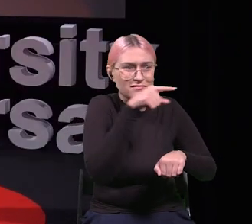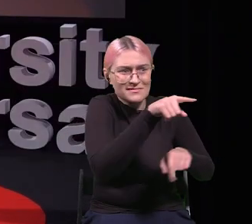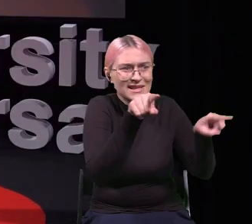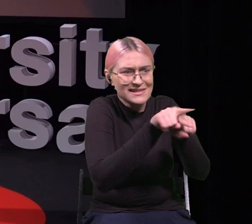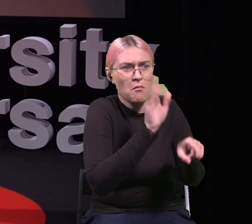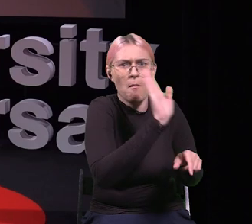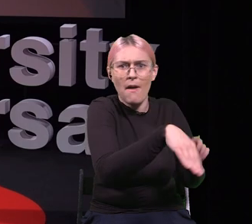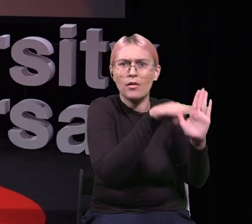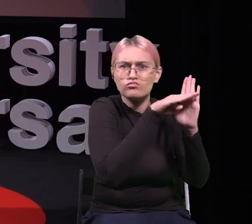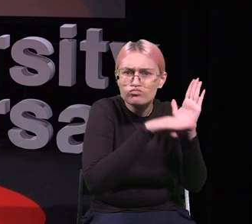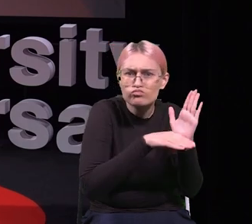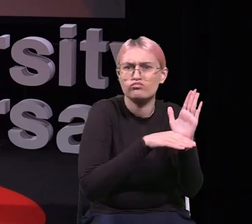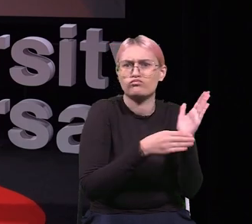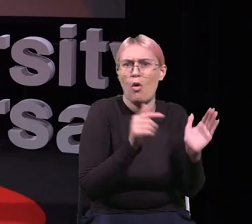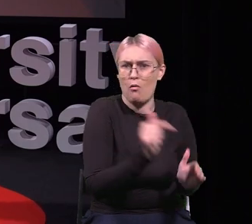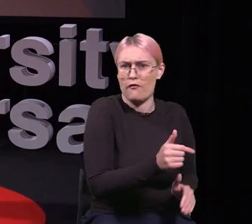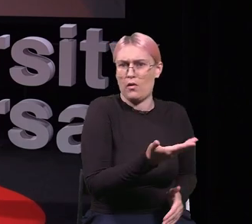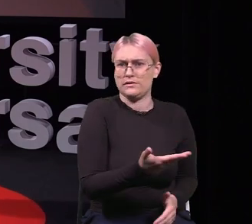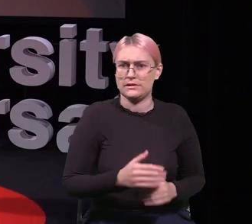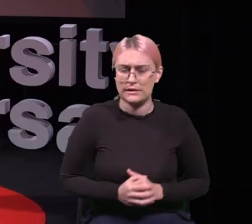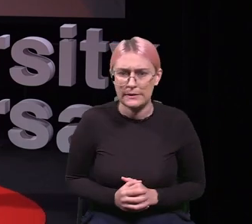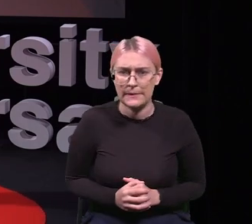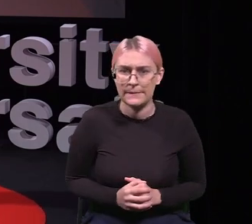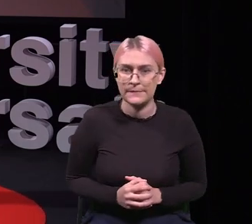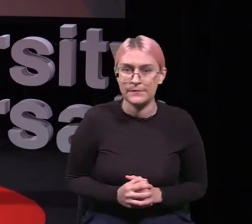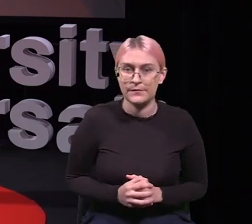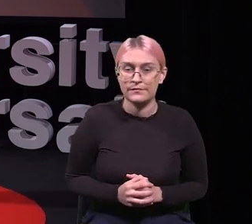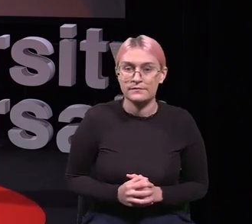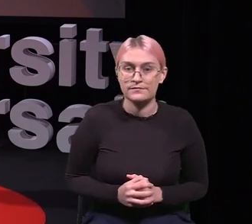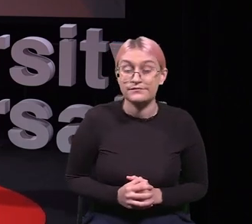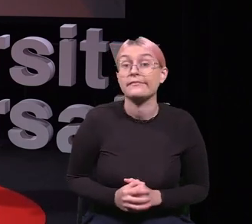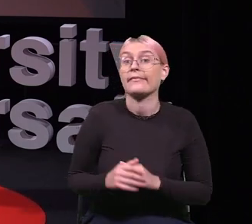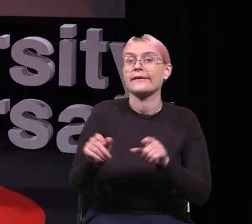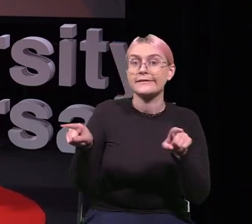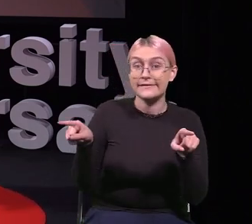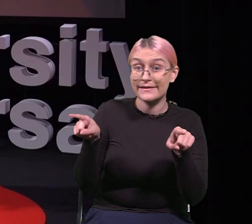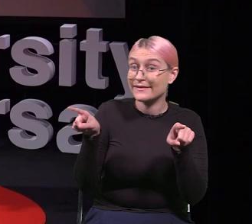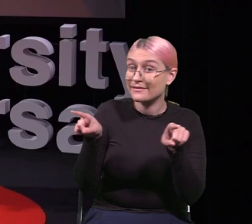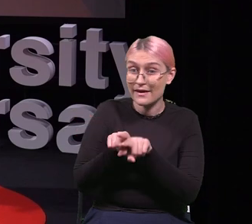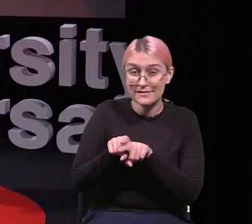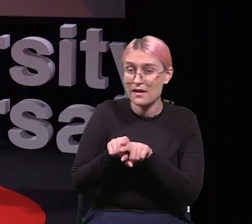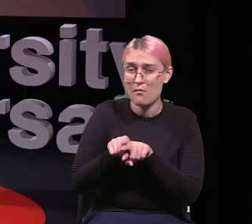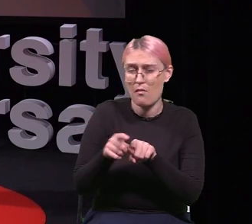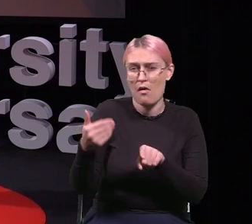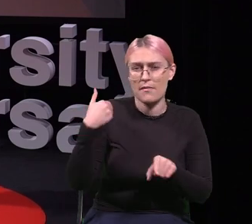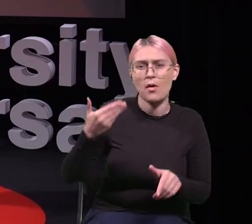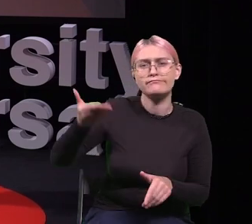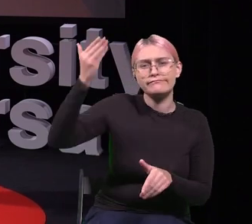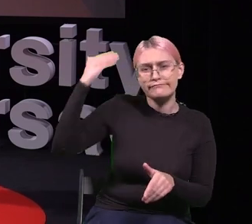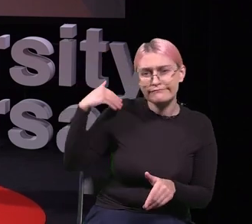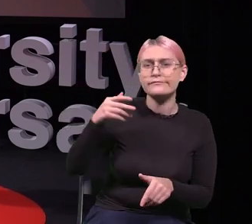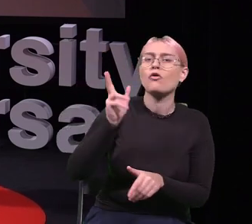przypadku frankowiczów, czyli kredytobiorców, którzy wzięli kredyt we frankach szwajcarskich, znaleźć najlepszy kurs wymiany,